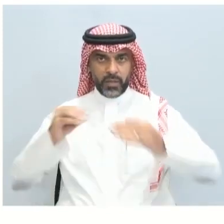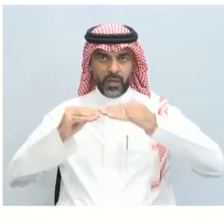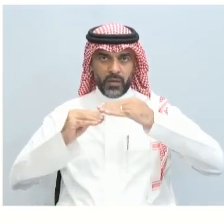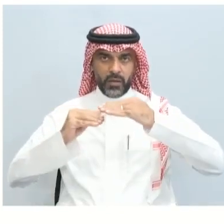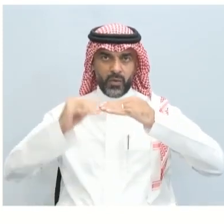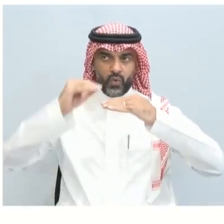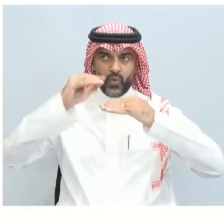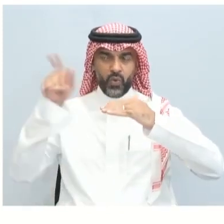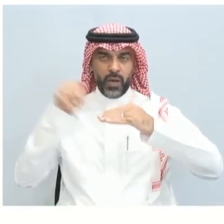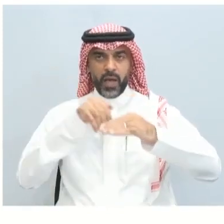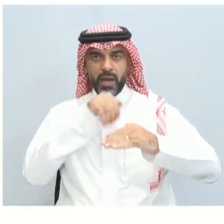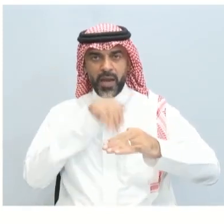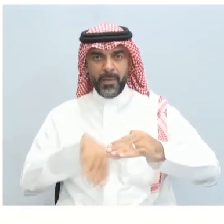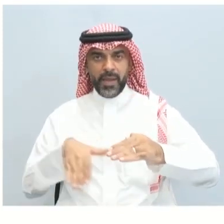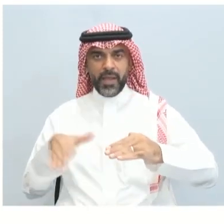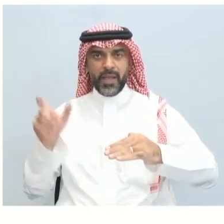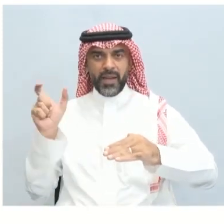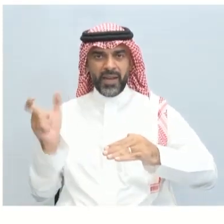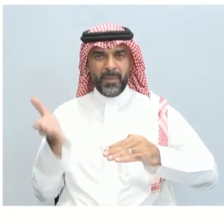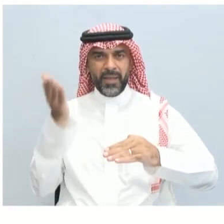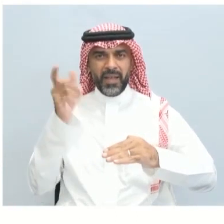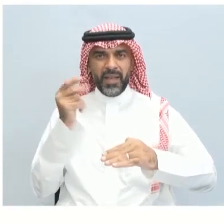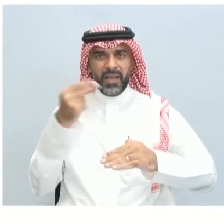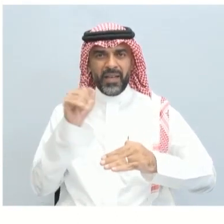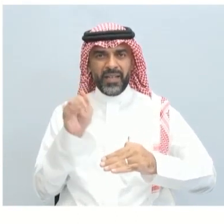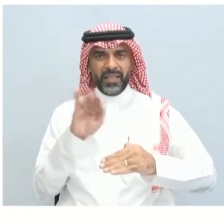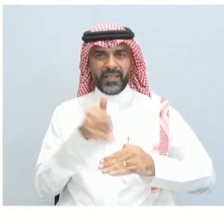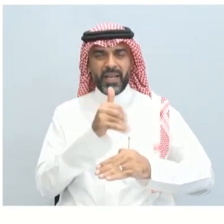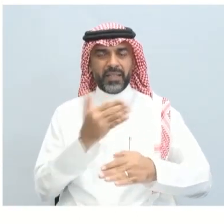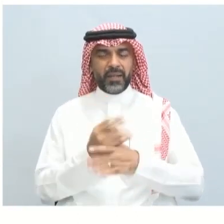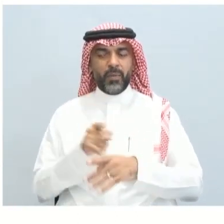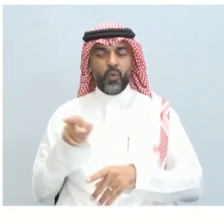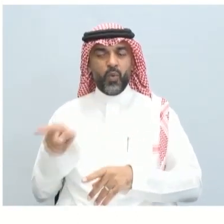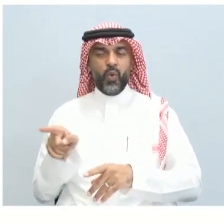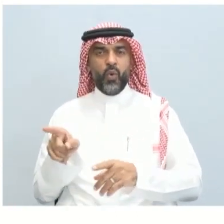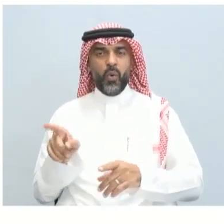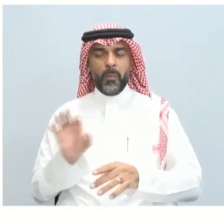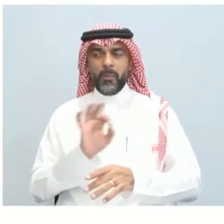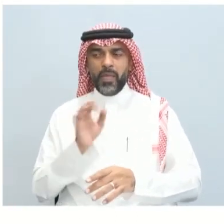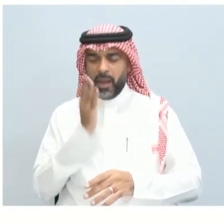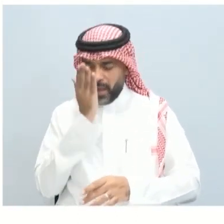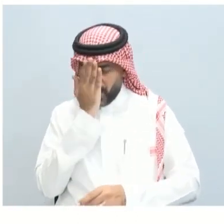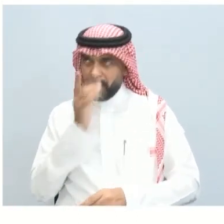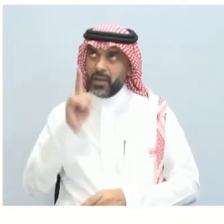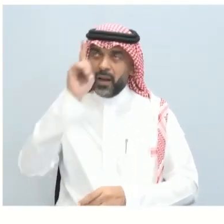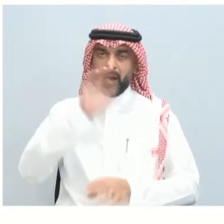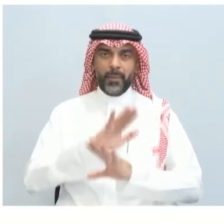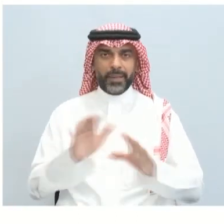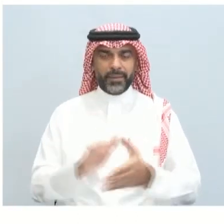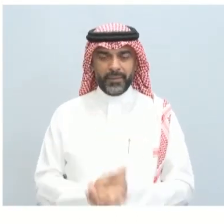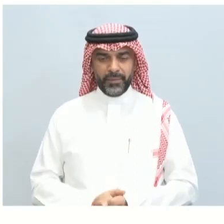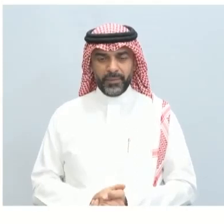لانه عبد من عباد الله عز وجل واضح